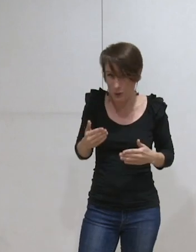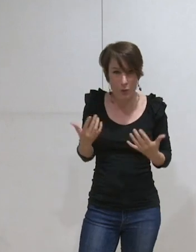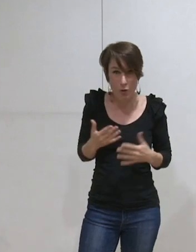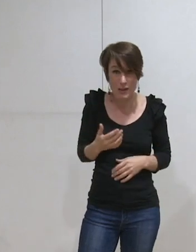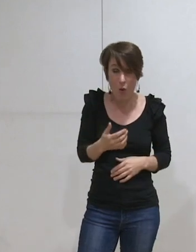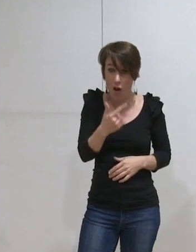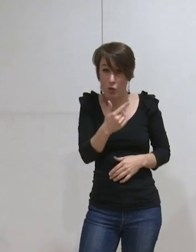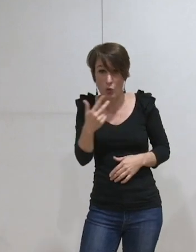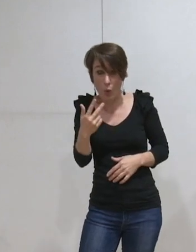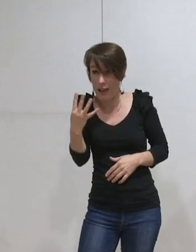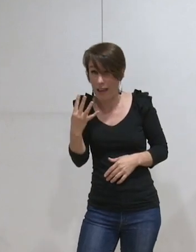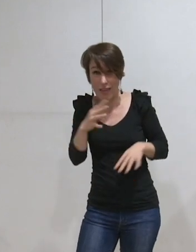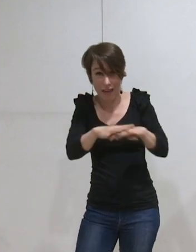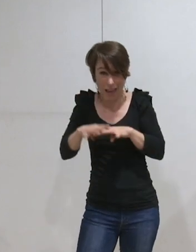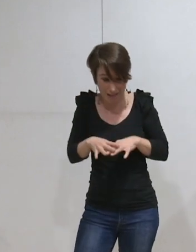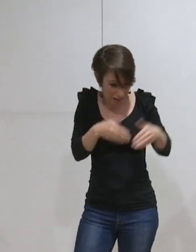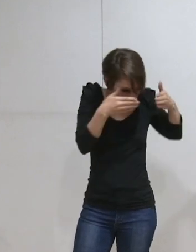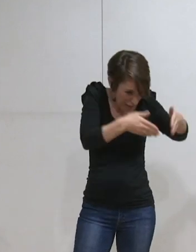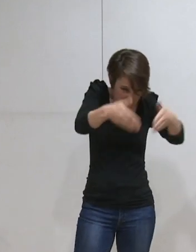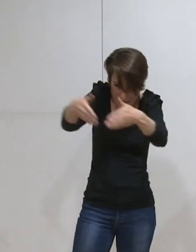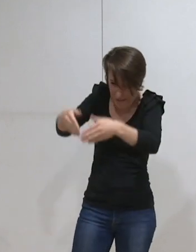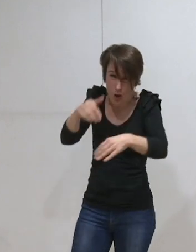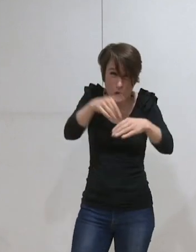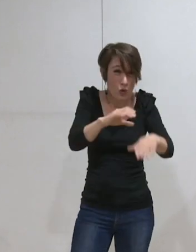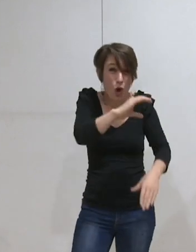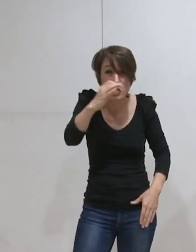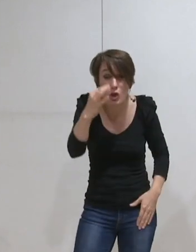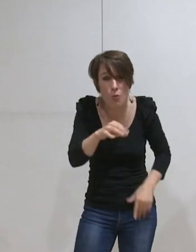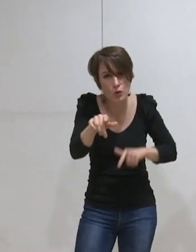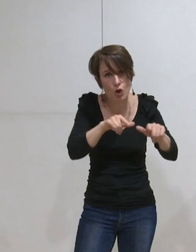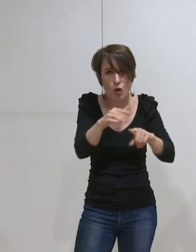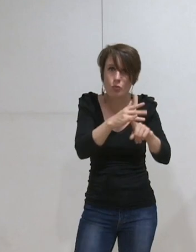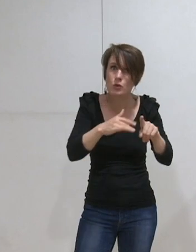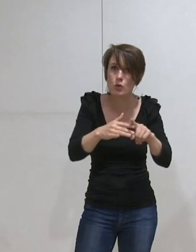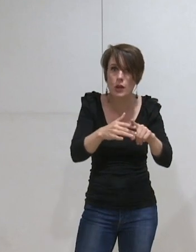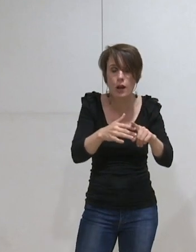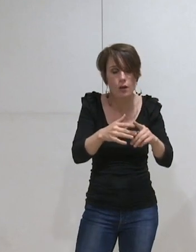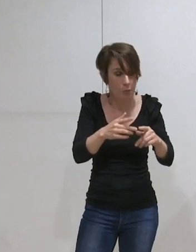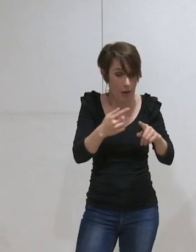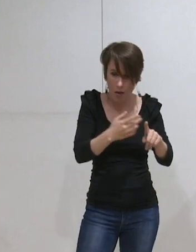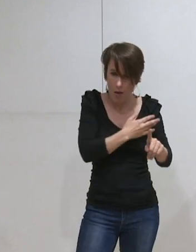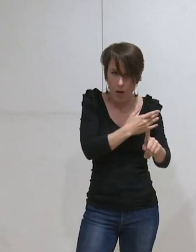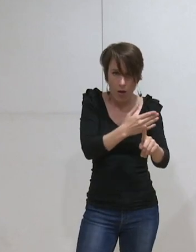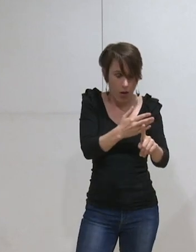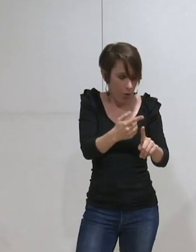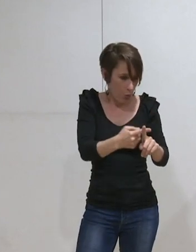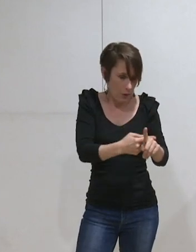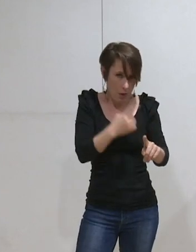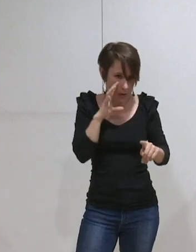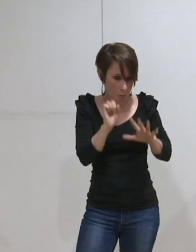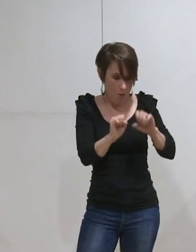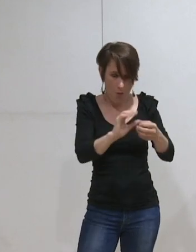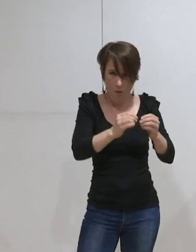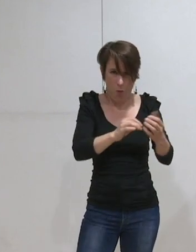qui sont partis parfois de 100 % de logement social euh que petit à petit on envoie les difficultés et ce travail quiil a à faire même si ce logement